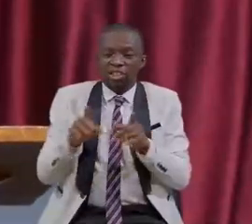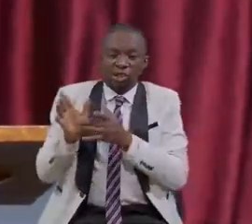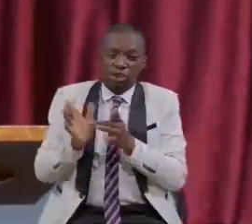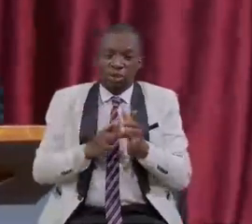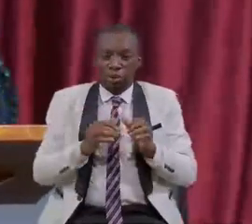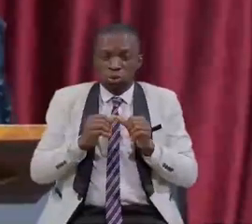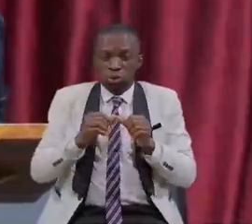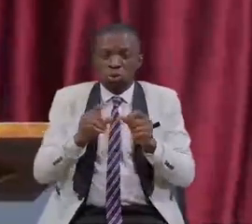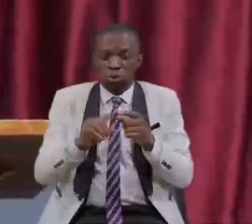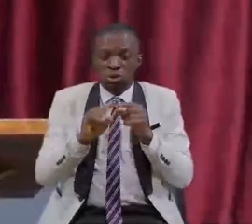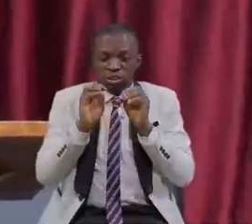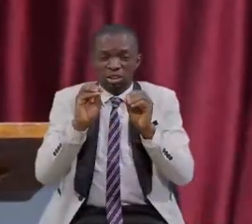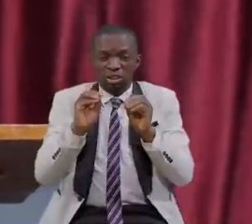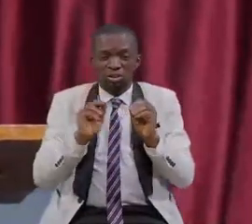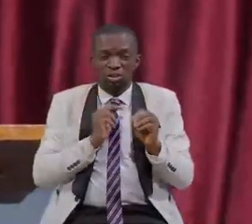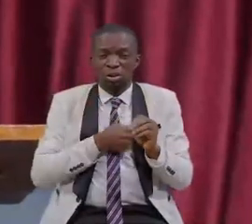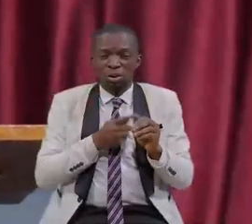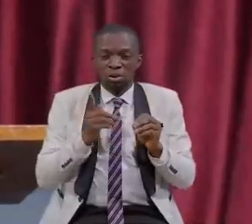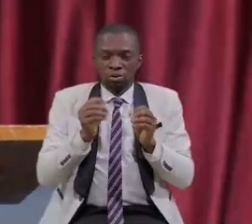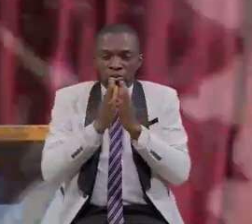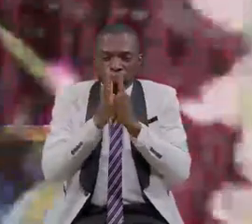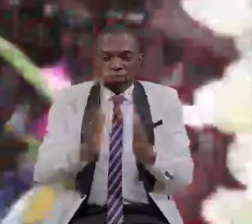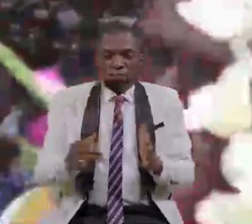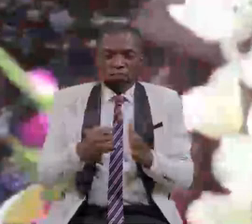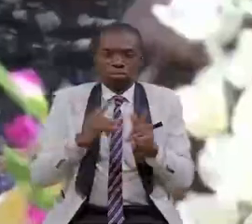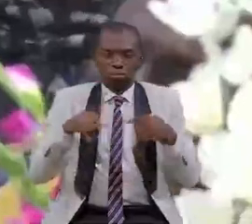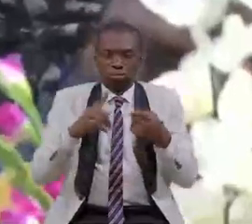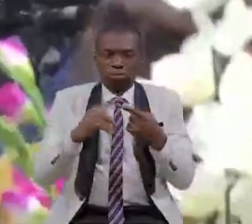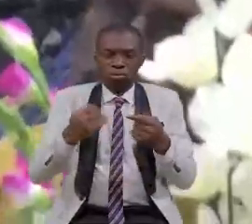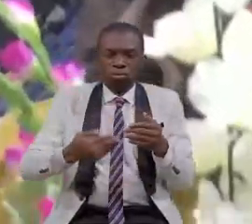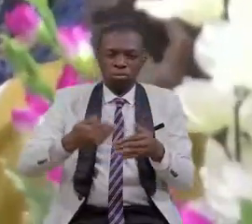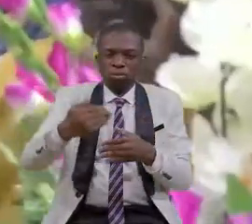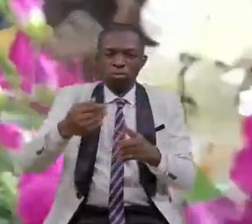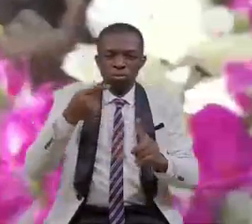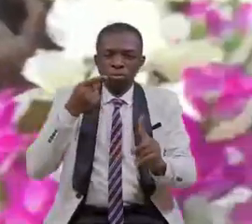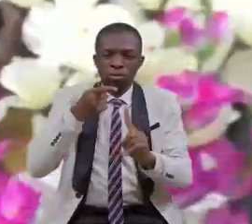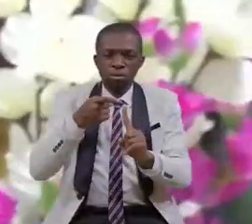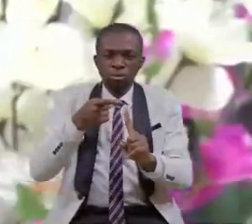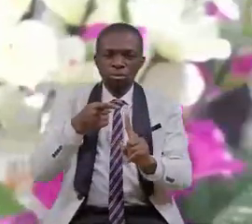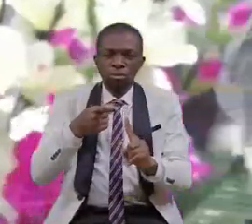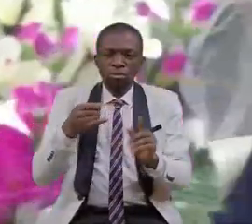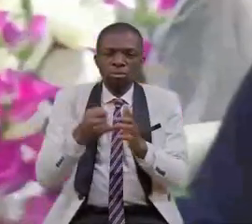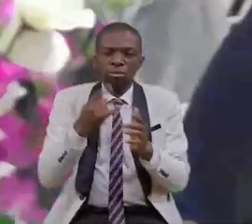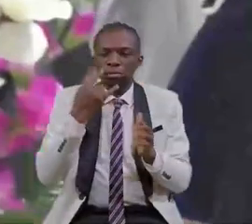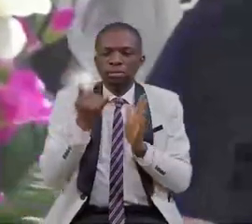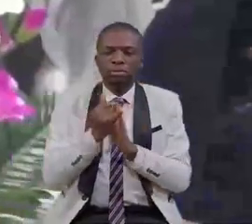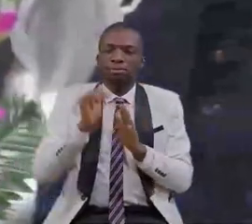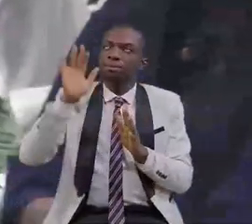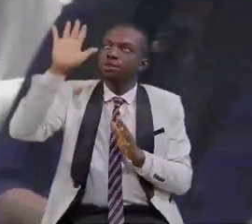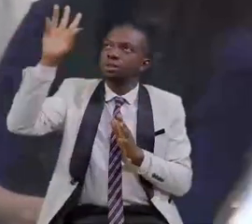la prière, on ne va pas au point suivant et dit Que ta volonté